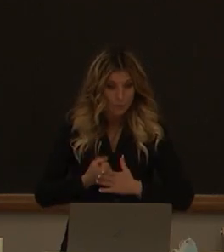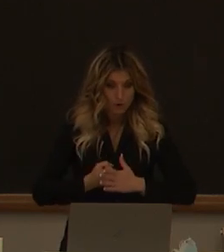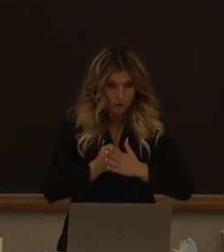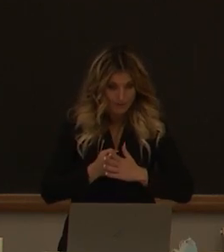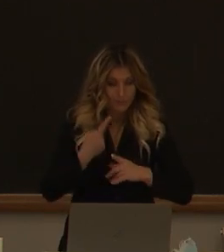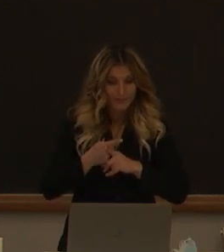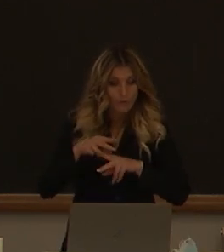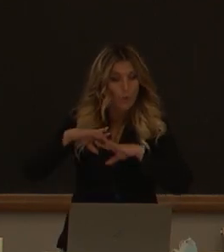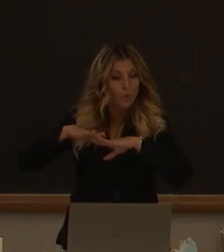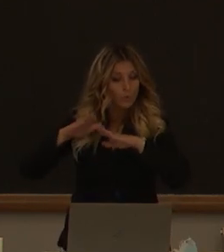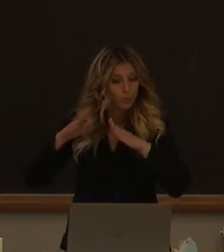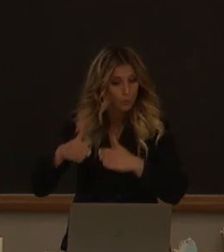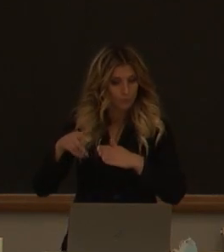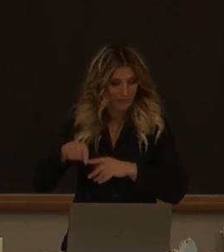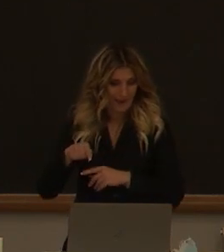tutela della biodiversità.